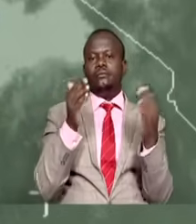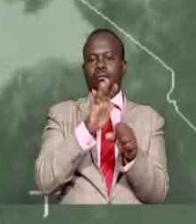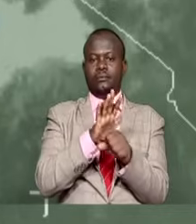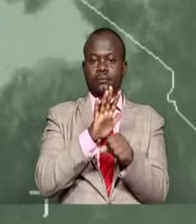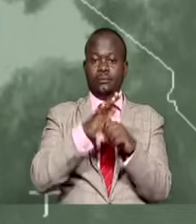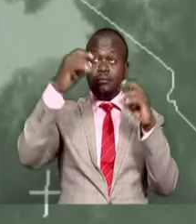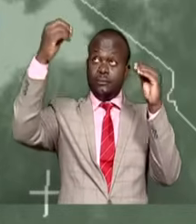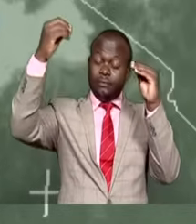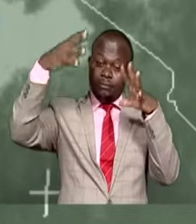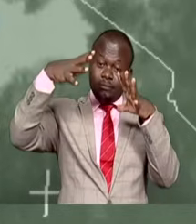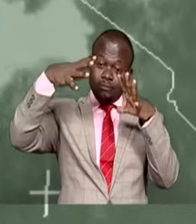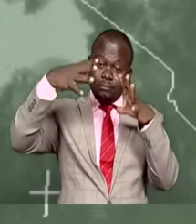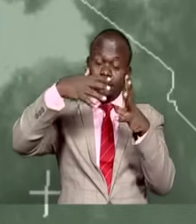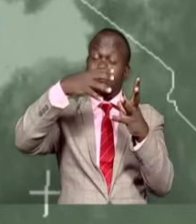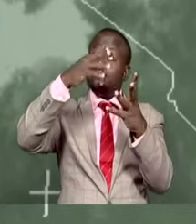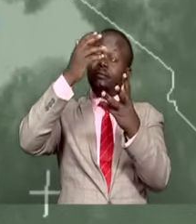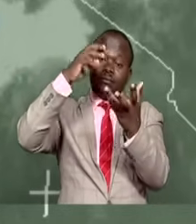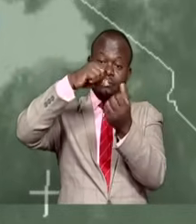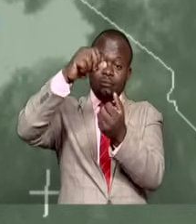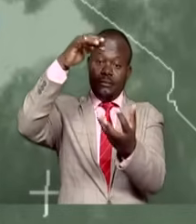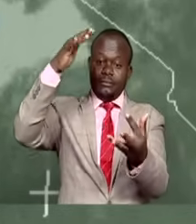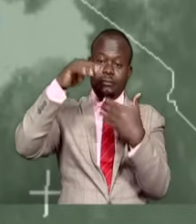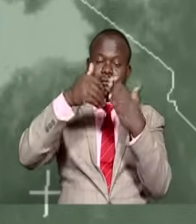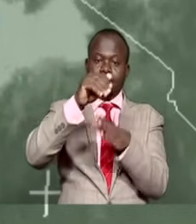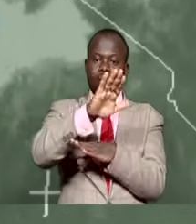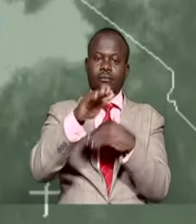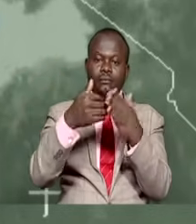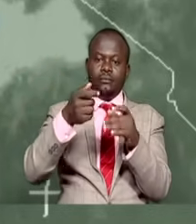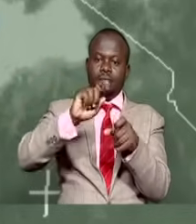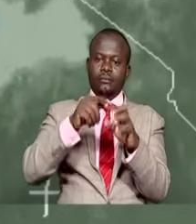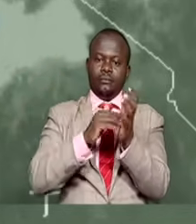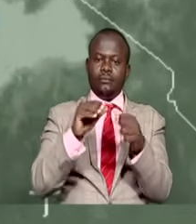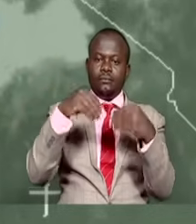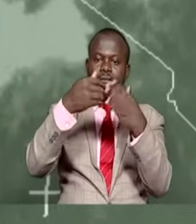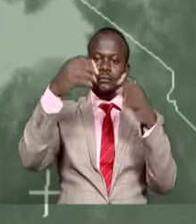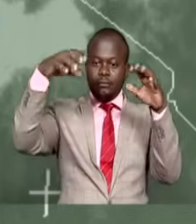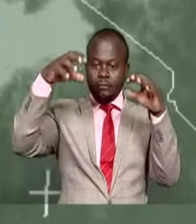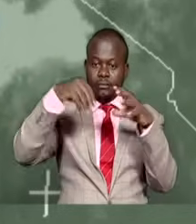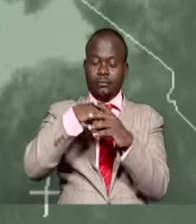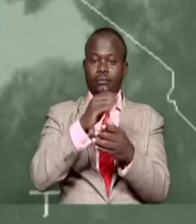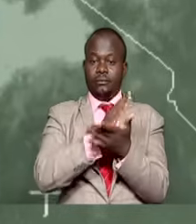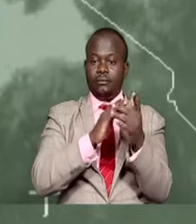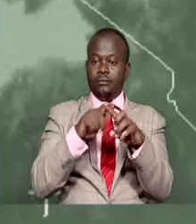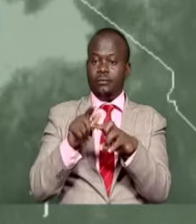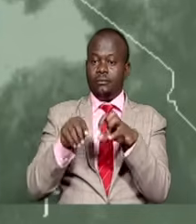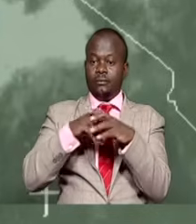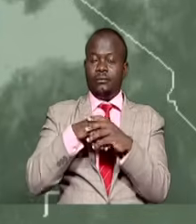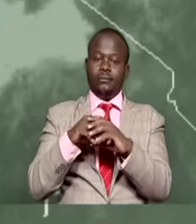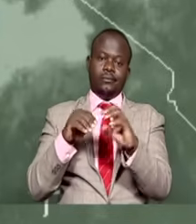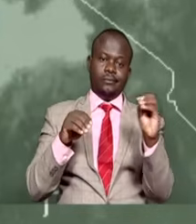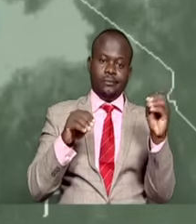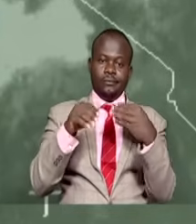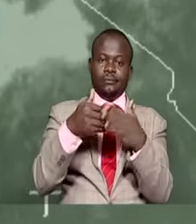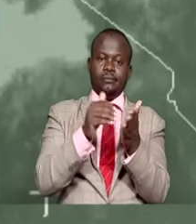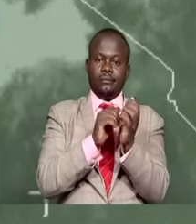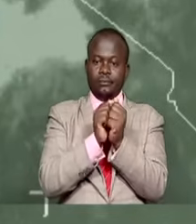herwizuba n'ibicu gusa ku masaha y'igica munsi ibicu byiyongere ndetse bitanga imvura mu duce tumwe na tumwe tw'intara y'uburengerazuba intara